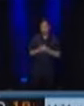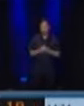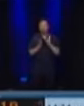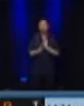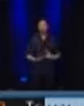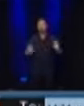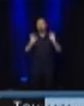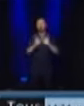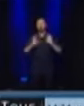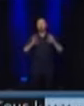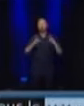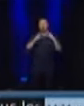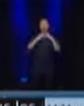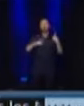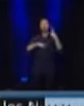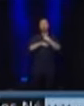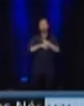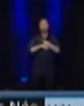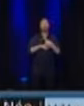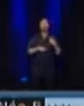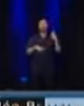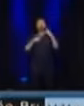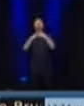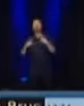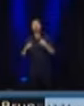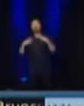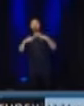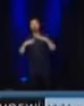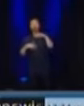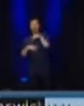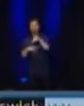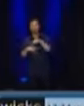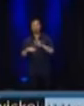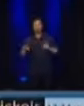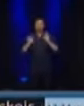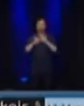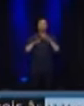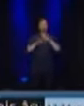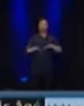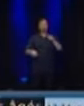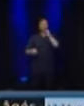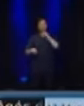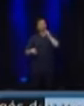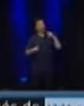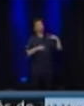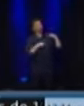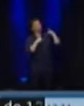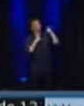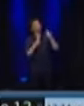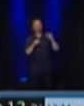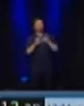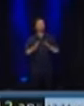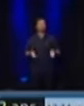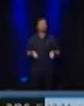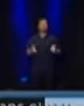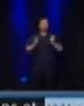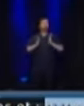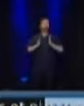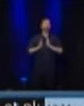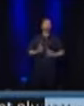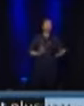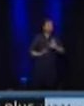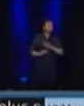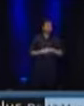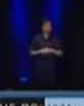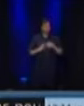surtout avec ce qu'ont vécu nos enfants au cours de la dernière année. Là. Donc, on est en train d'examiner ça, là, mais très ouvert à leur donner de l'aide.